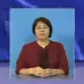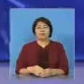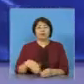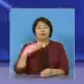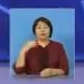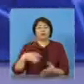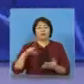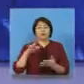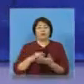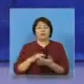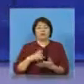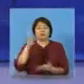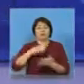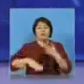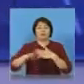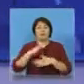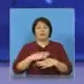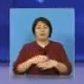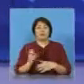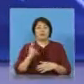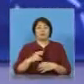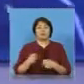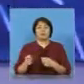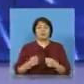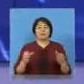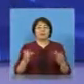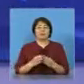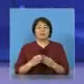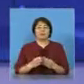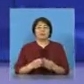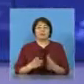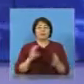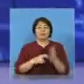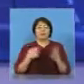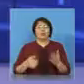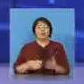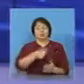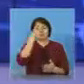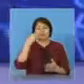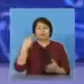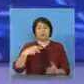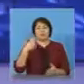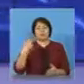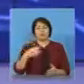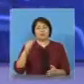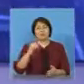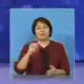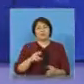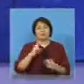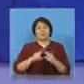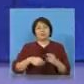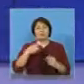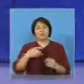Ақтөбе қаласында мемлекеттік кірістер басқармасы салықтық рақымшылық мерзімі осы жылдың 31 желтоқсанында аяқталатынын